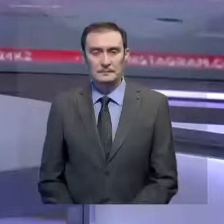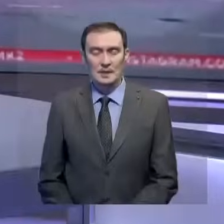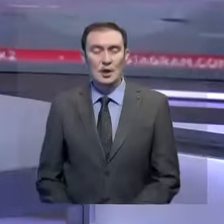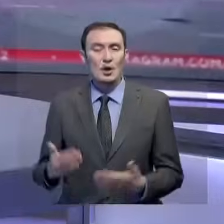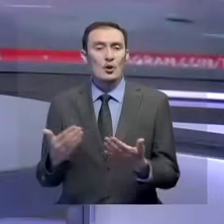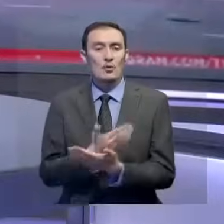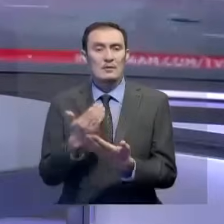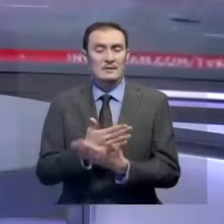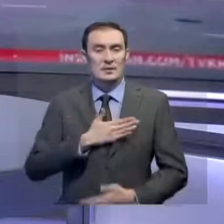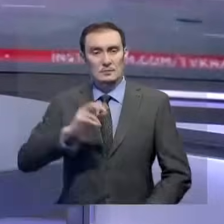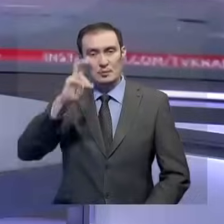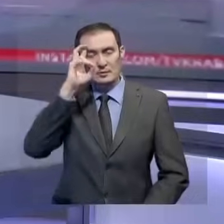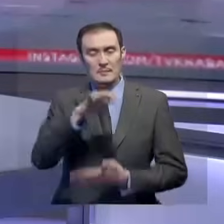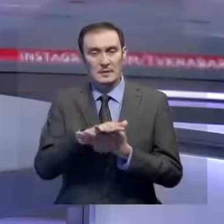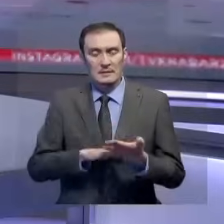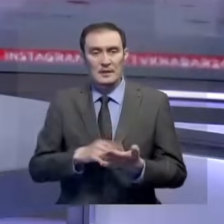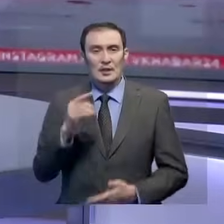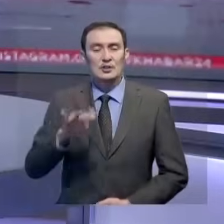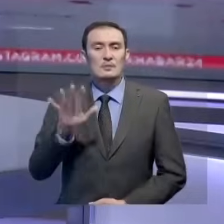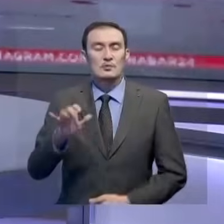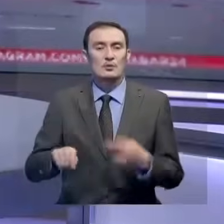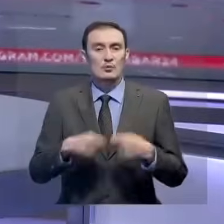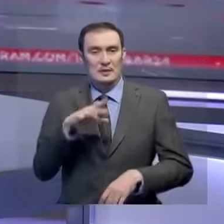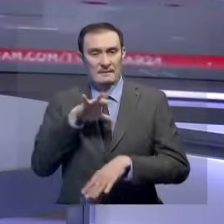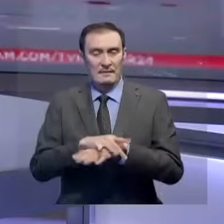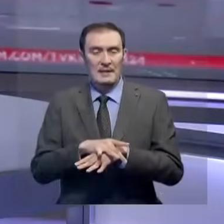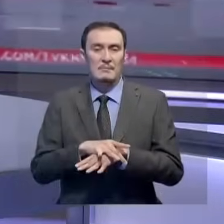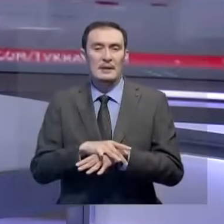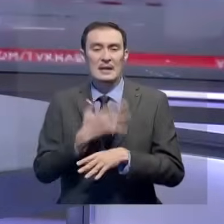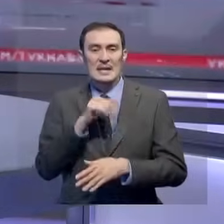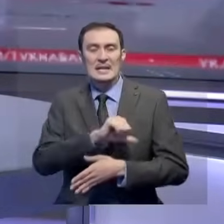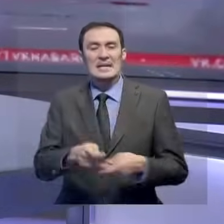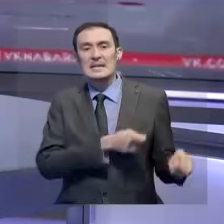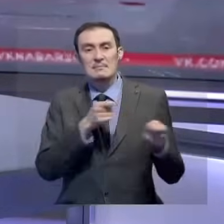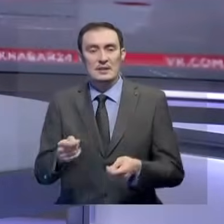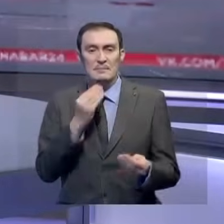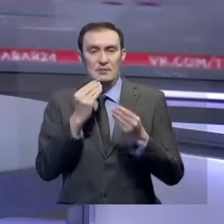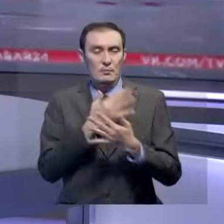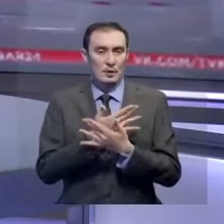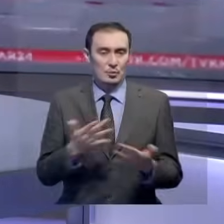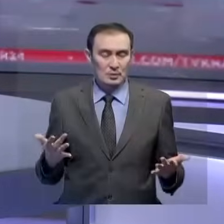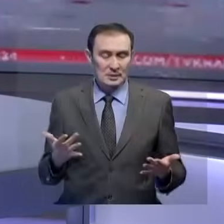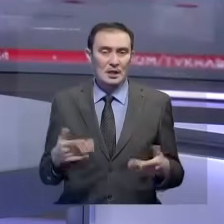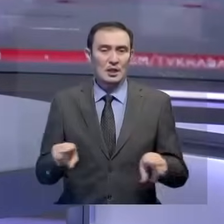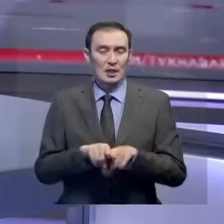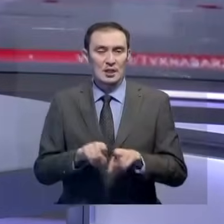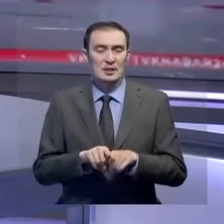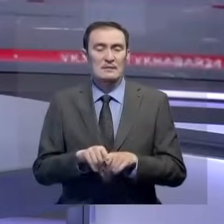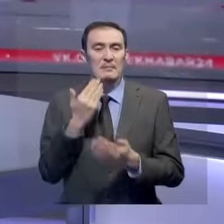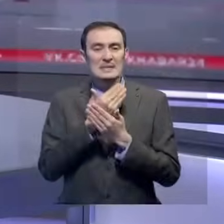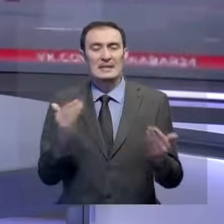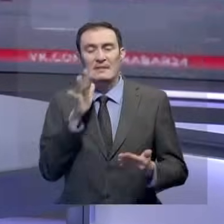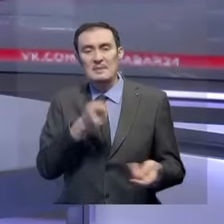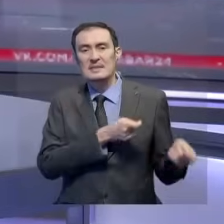Вернемся в Казахстан. Около 1500 нарушений с начала года выявили при импорте в нашу страну пищевой продукции. Кроме того, за последние